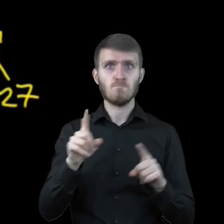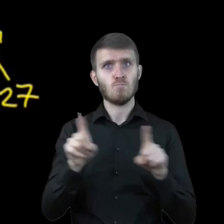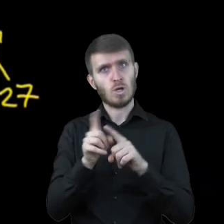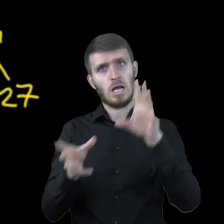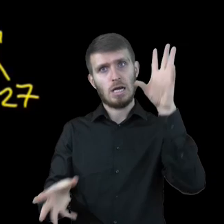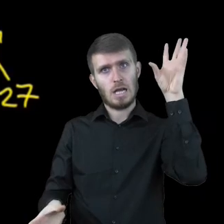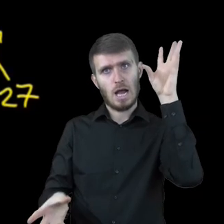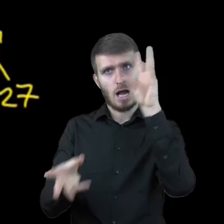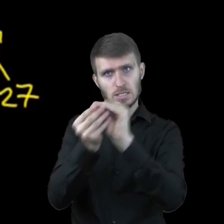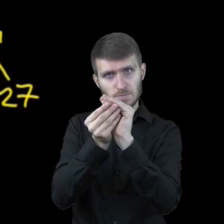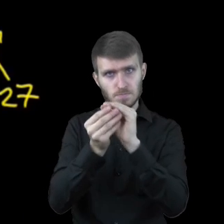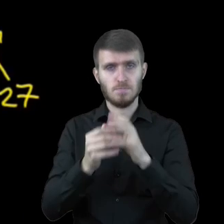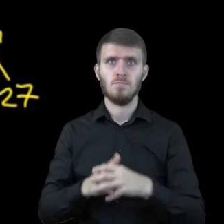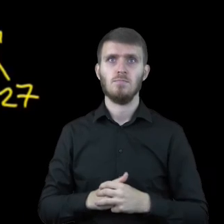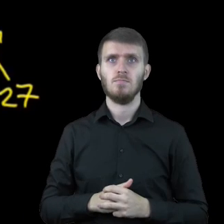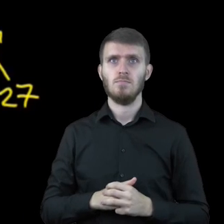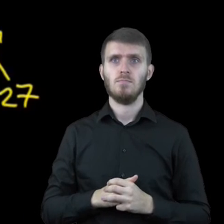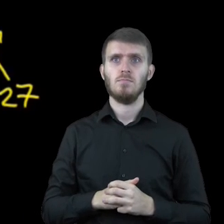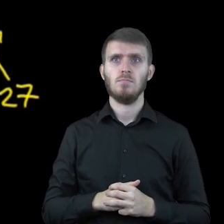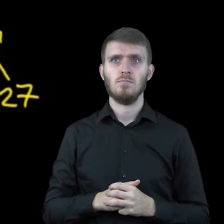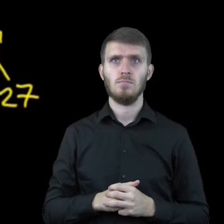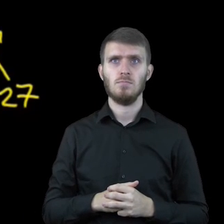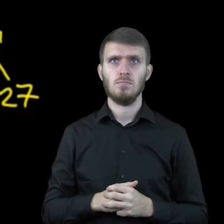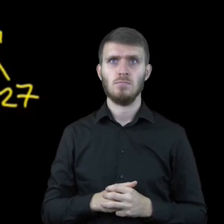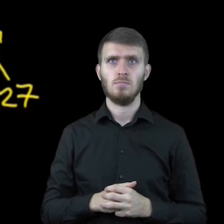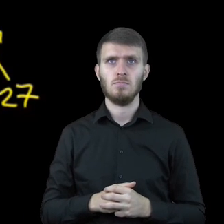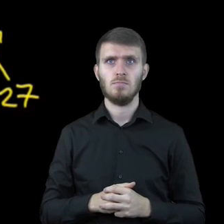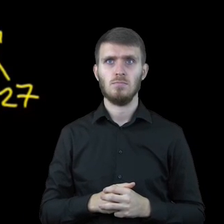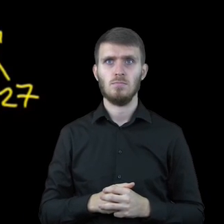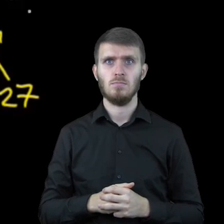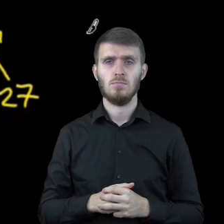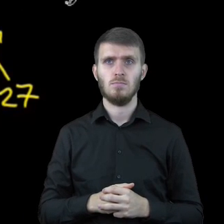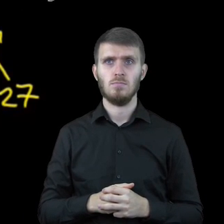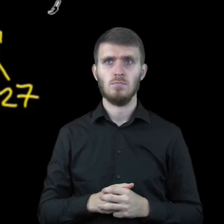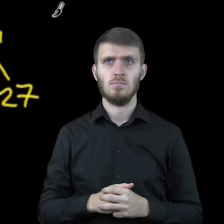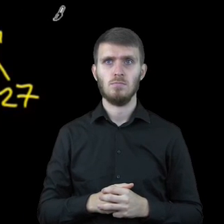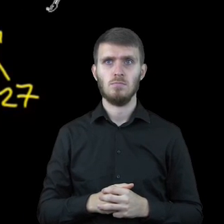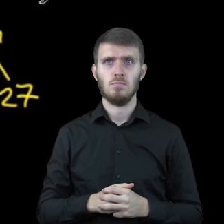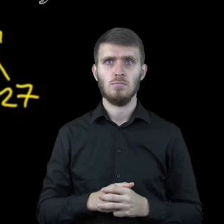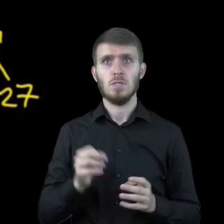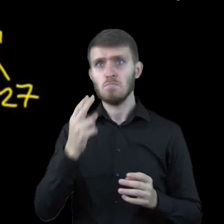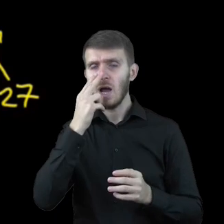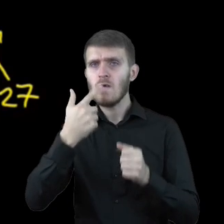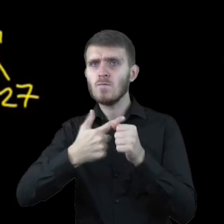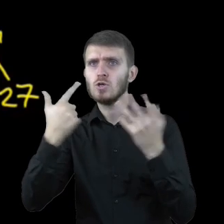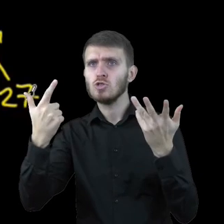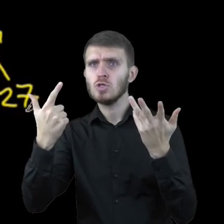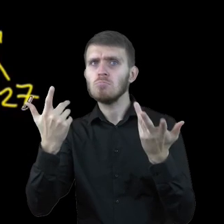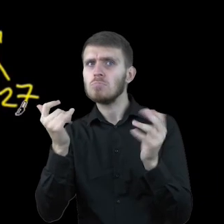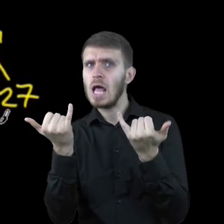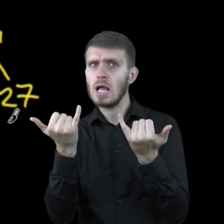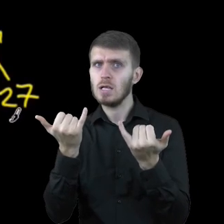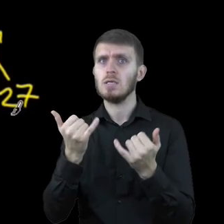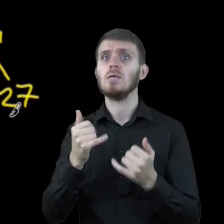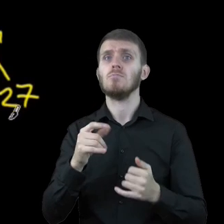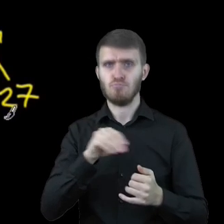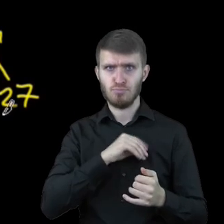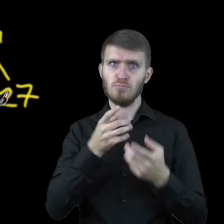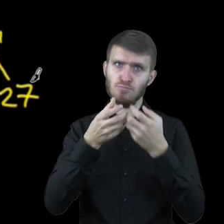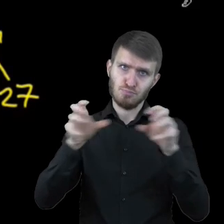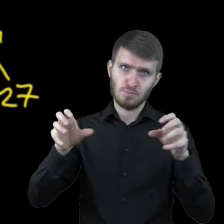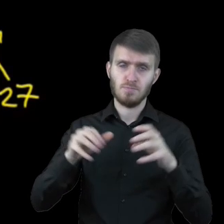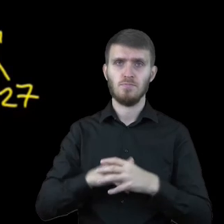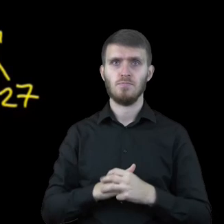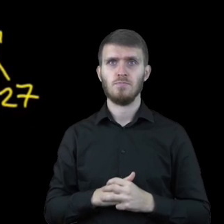zapisać analogicznie jak w poprzednim przykładzie. I popatrzmy co będzie działo się jeszcze z liczbą